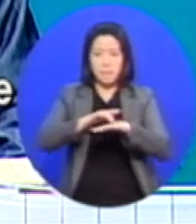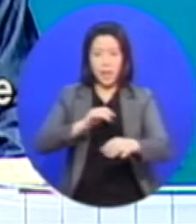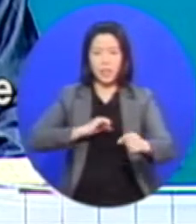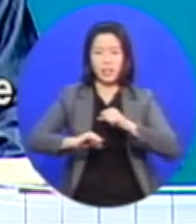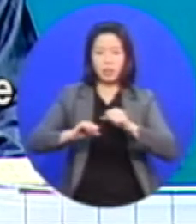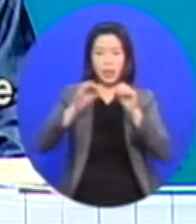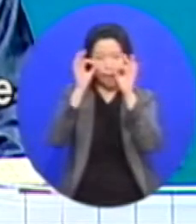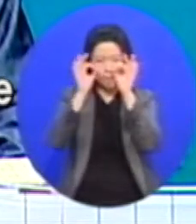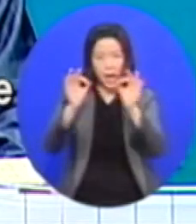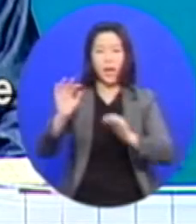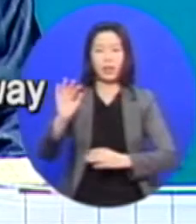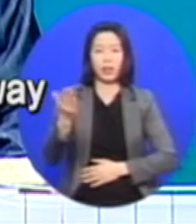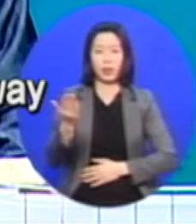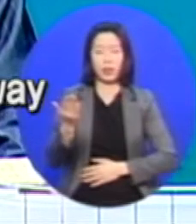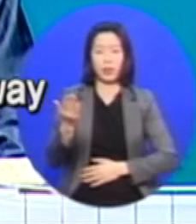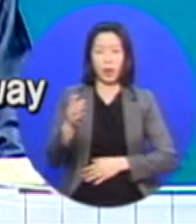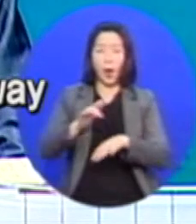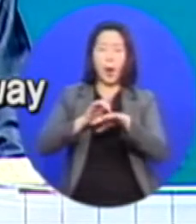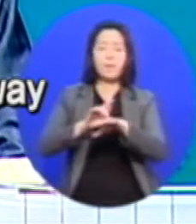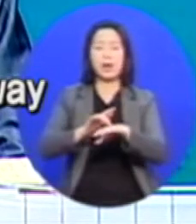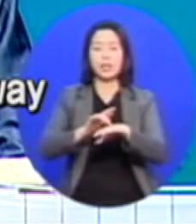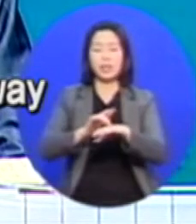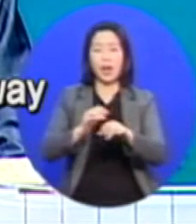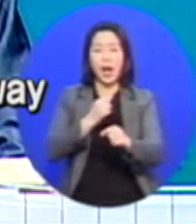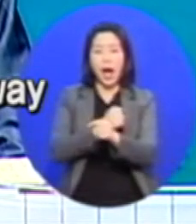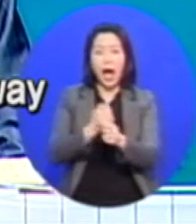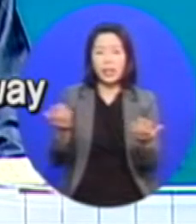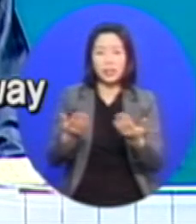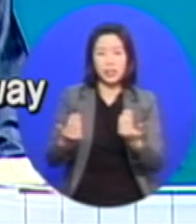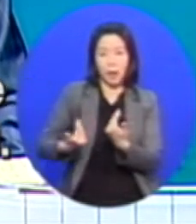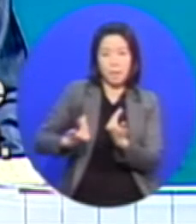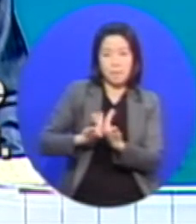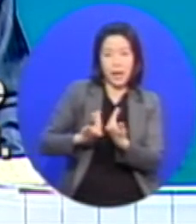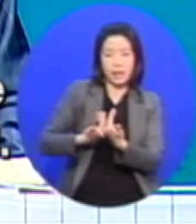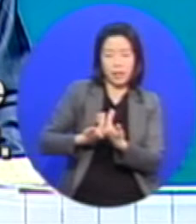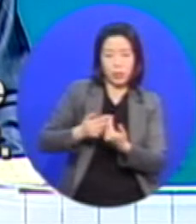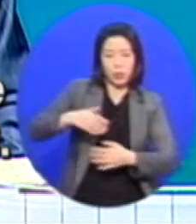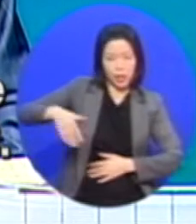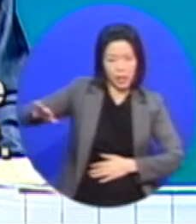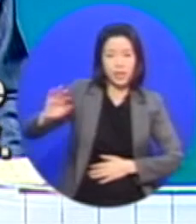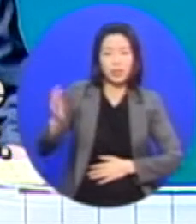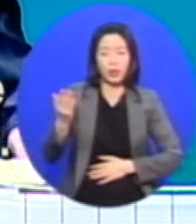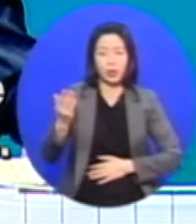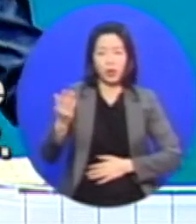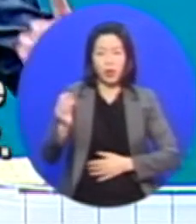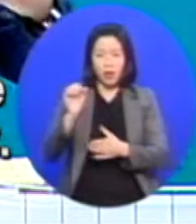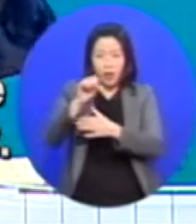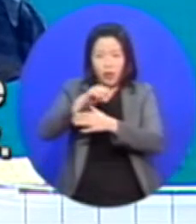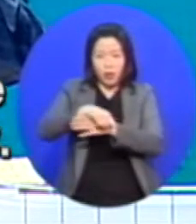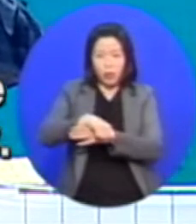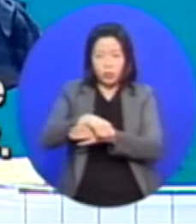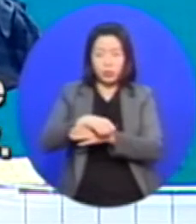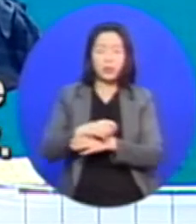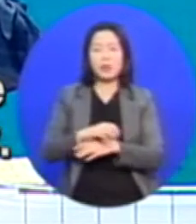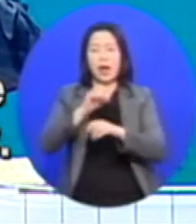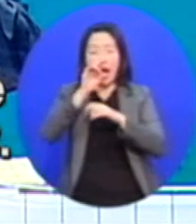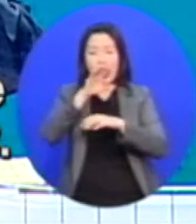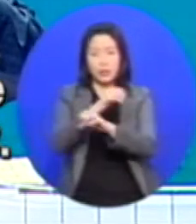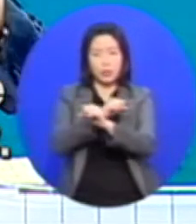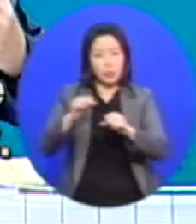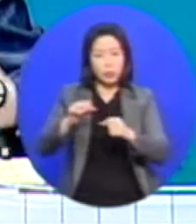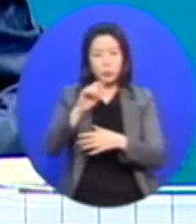됩니다 마귀가 하는 일과 반대로 가야되요 도무지 용납이 안되는 사람을 안 끌어안아야